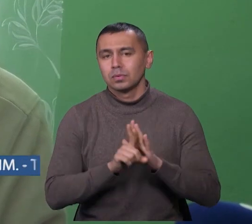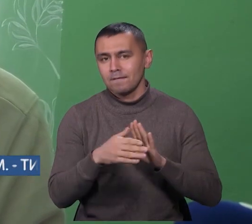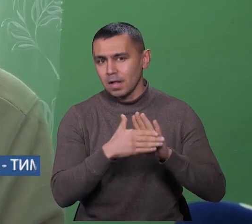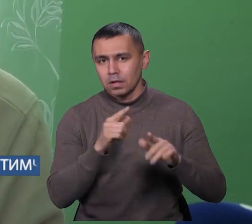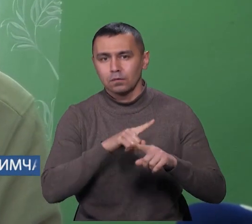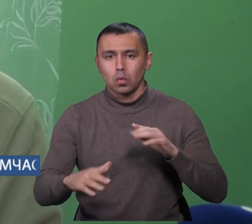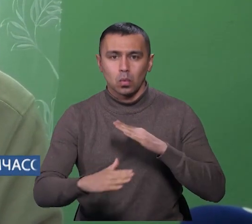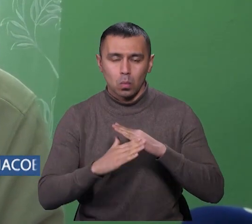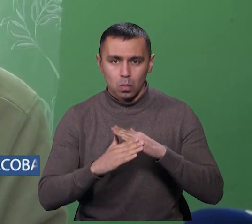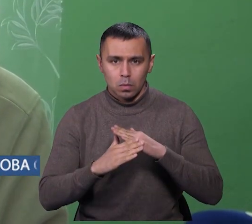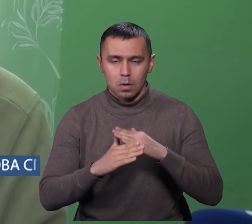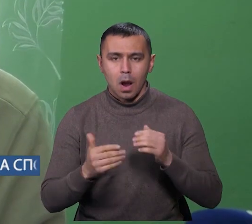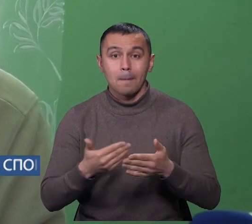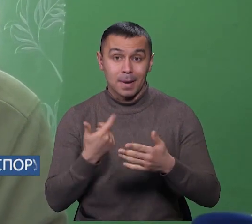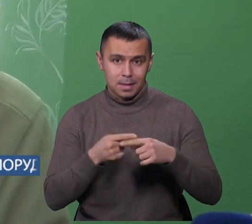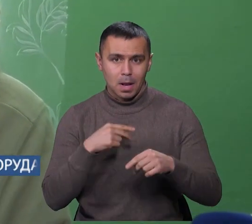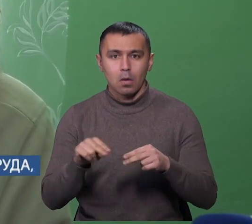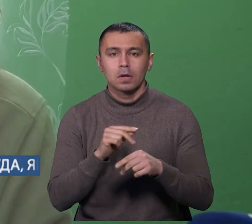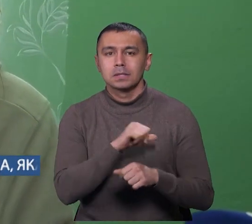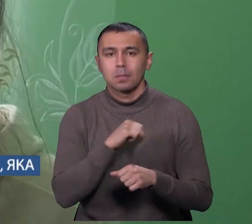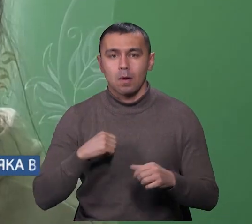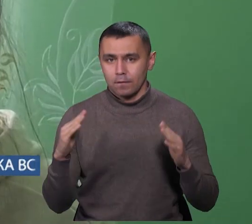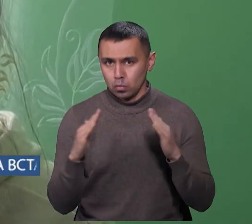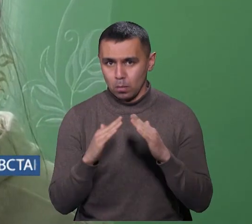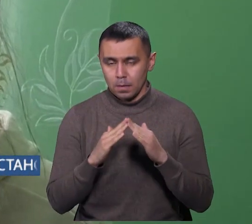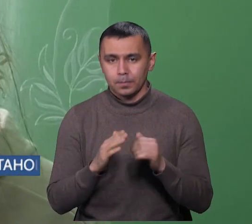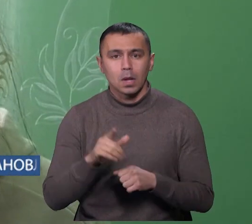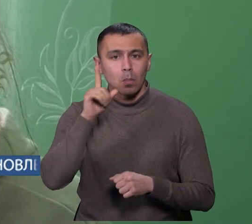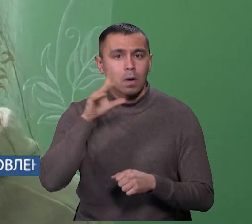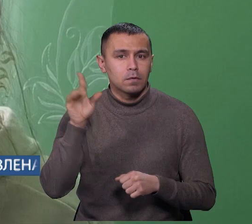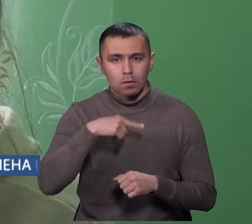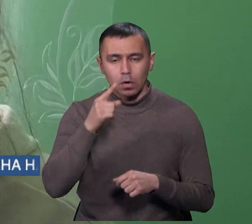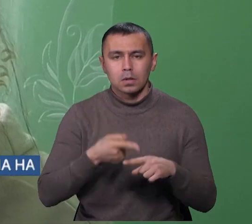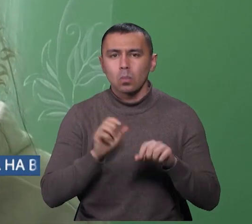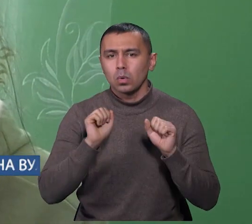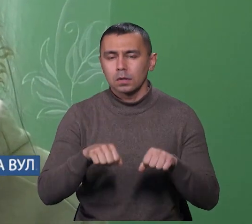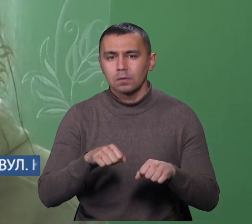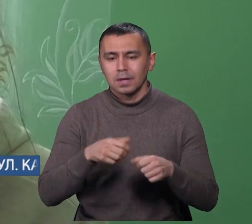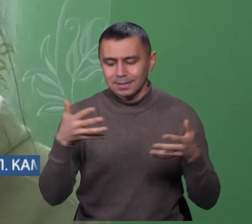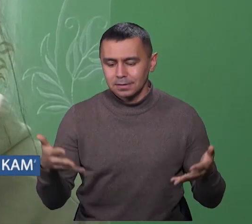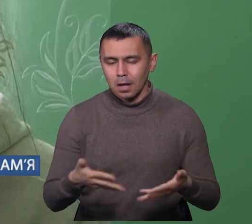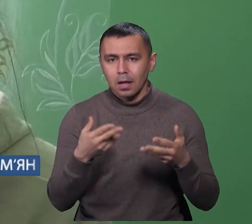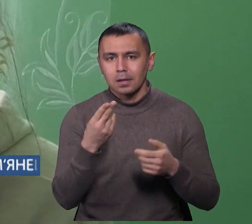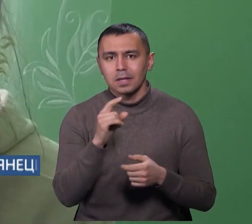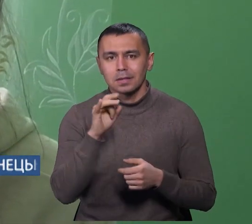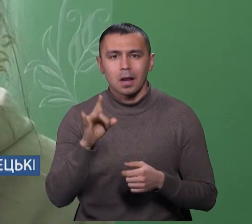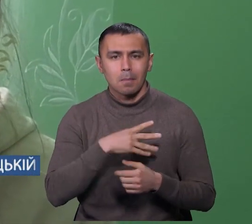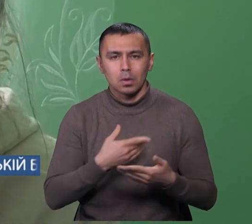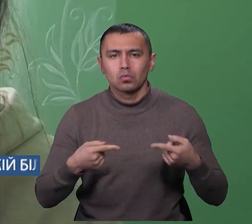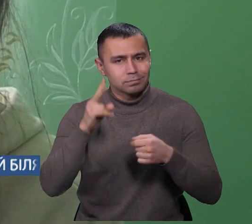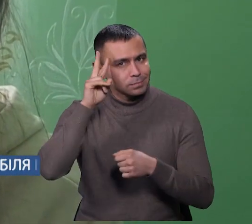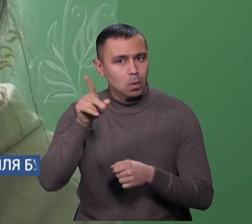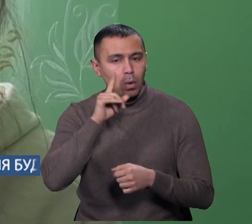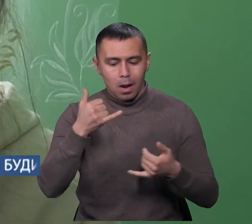викликати швидку, так як до того я лікувалася самостійно вдома. Поки всі говорять, що це, можливо, салат Цезаря, але ми не знаємо, так що